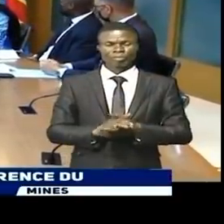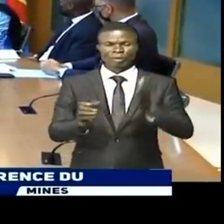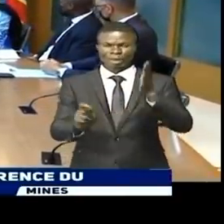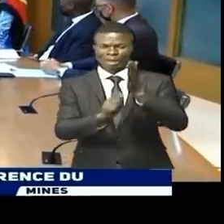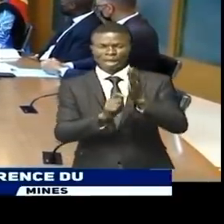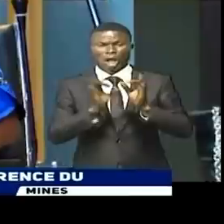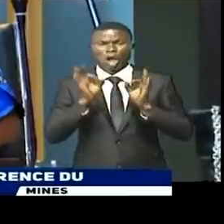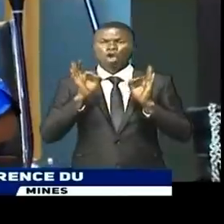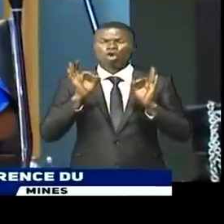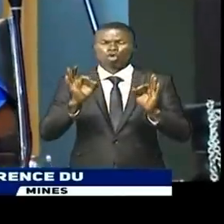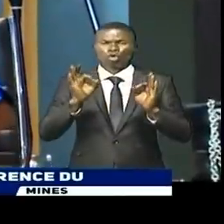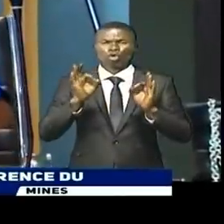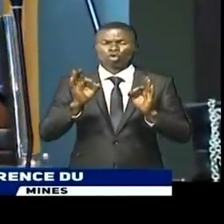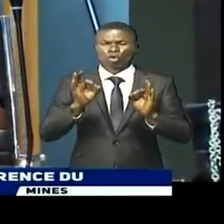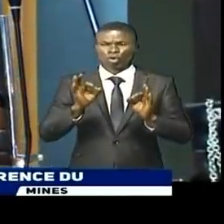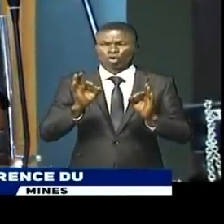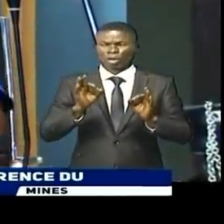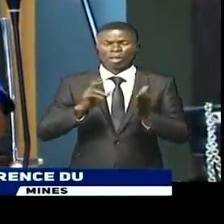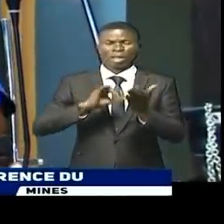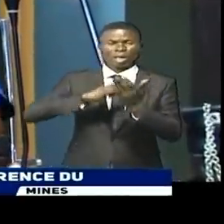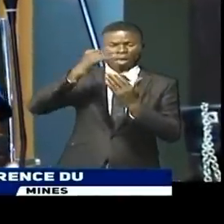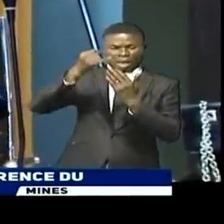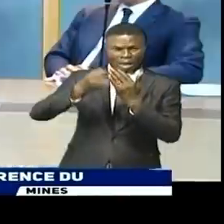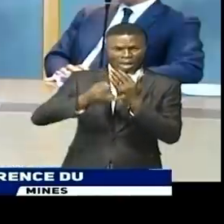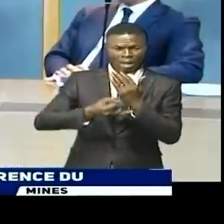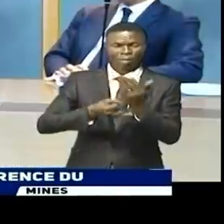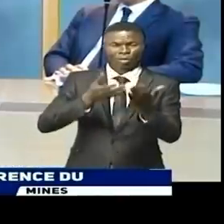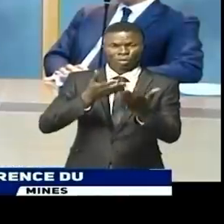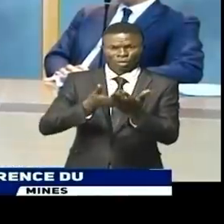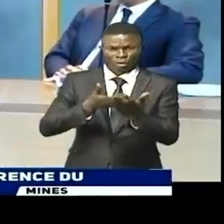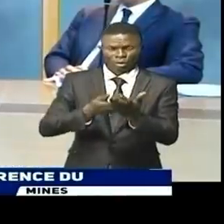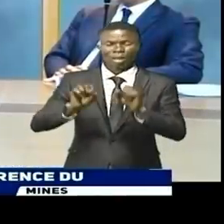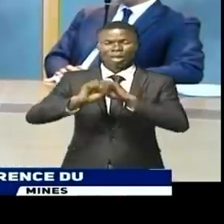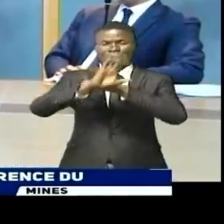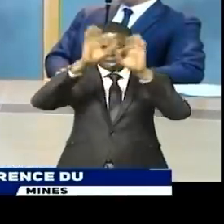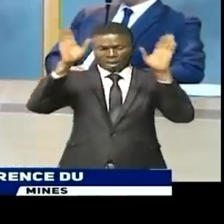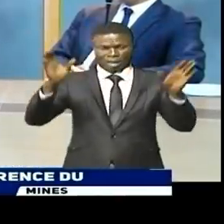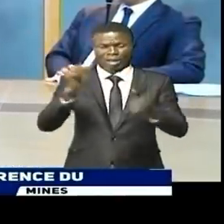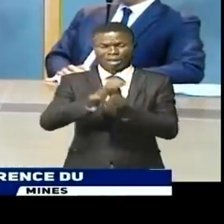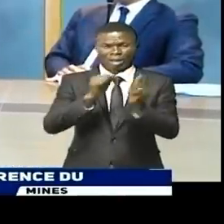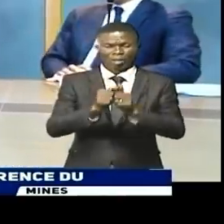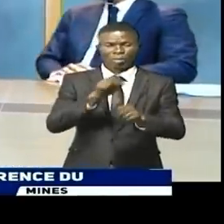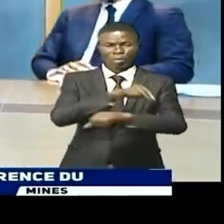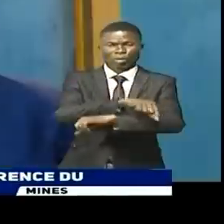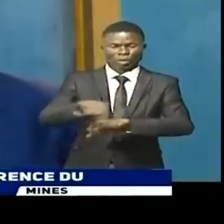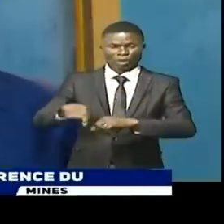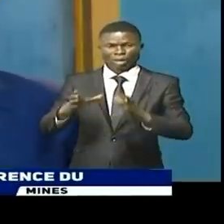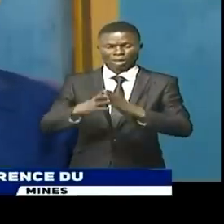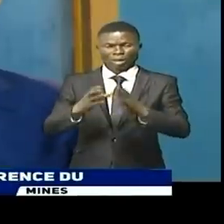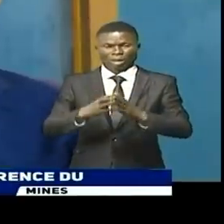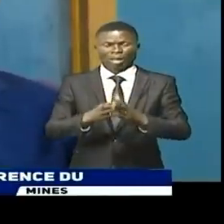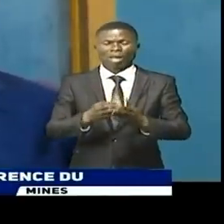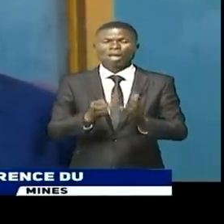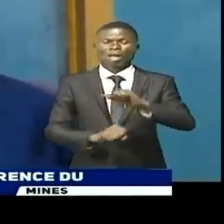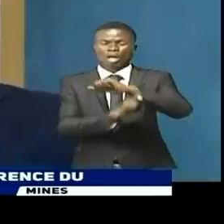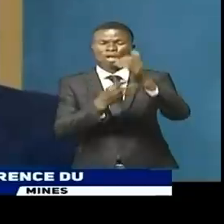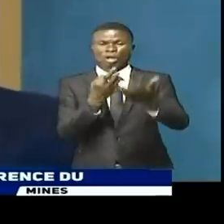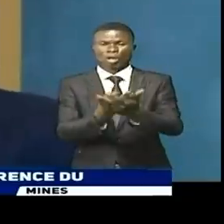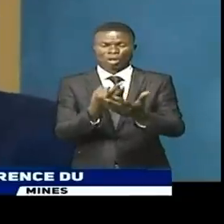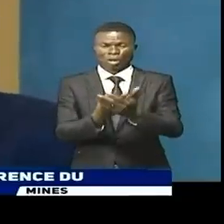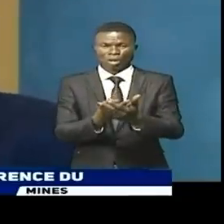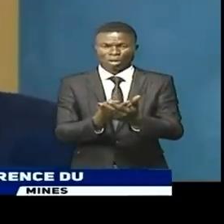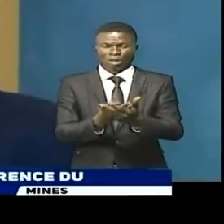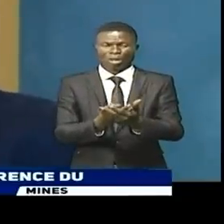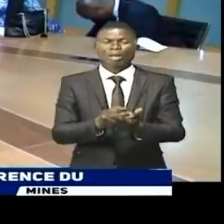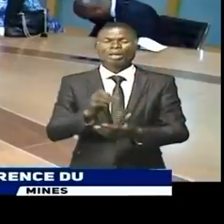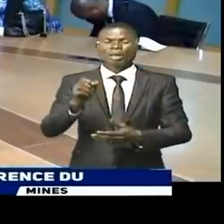pilote dans le secteur minier les projets initiatives sur la transparence du secteur extractif avec l'appui financier des os 6 1 une firme